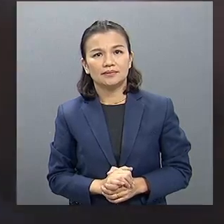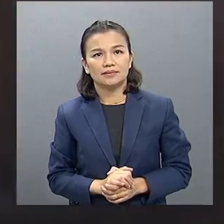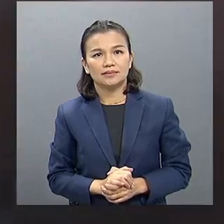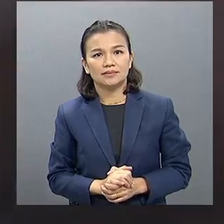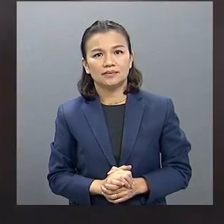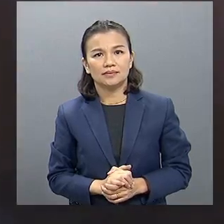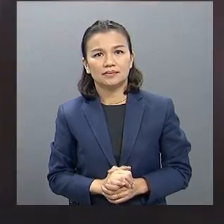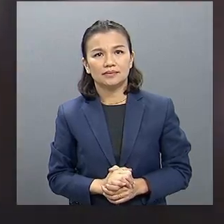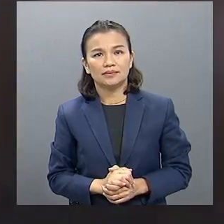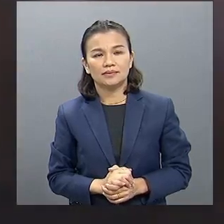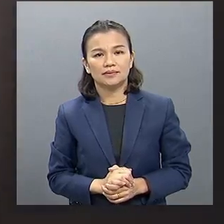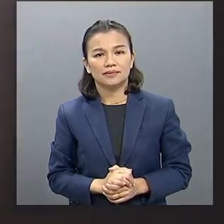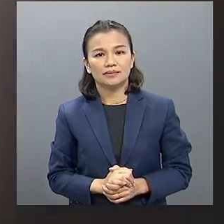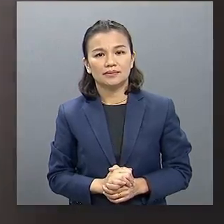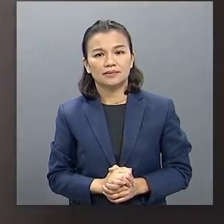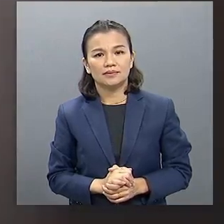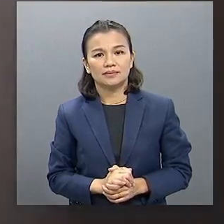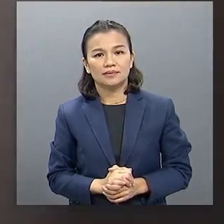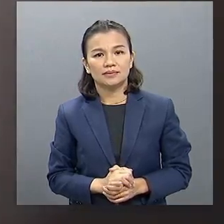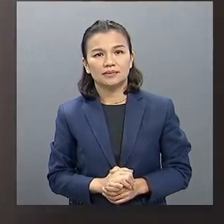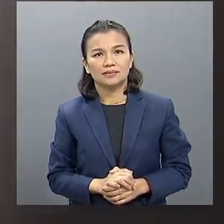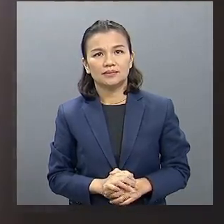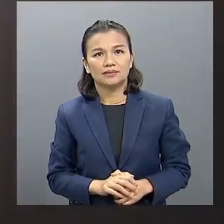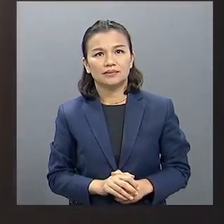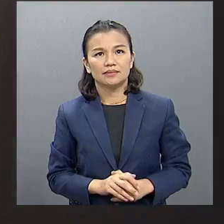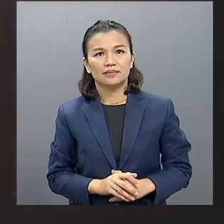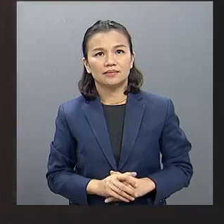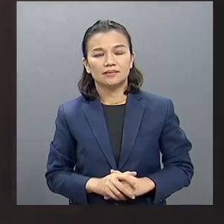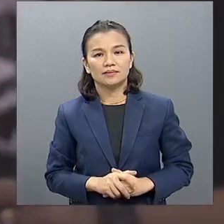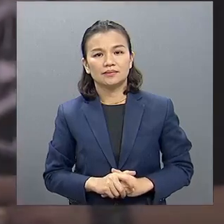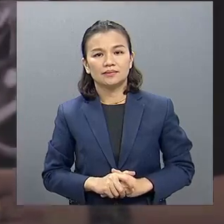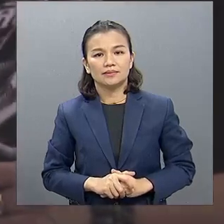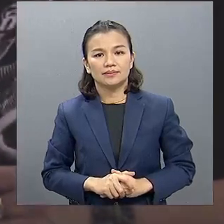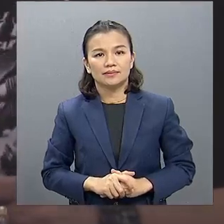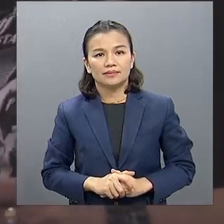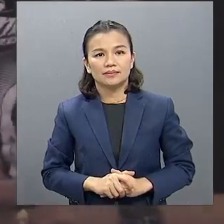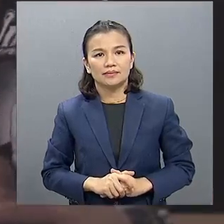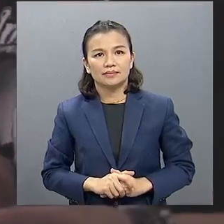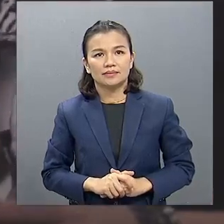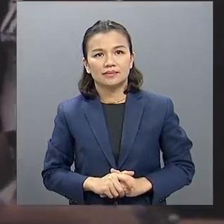จะโปร่งใสจะพอใจที่